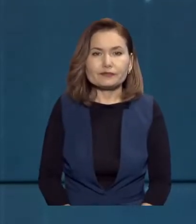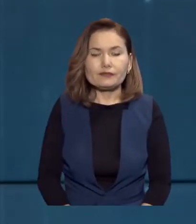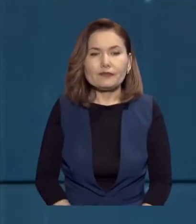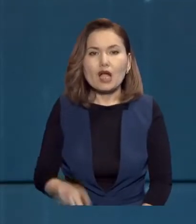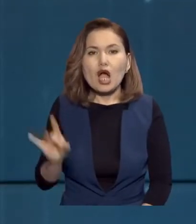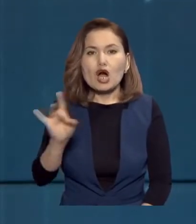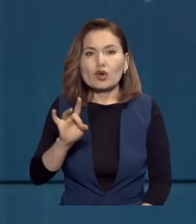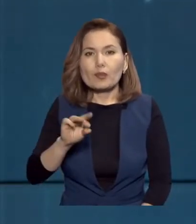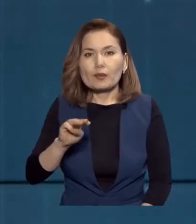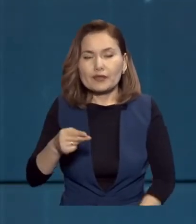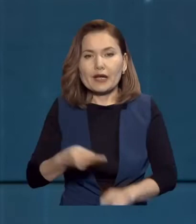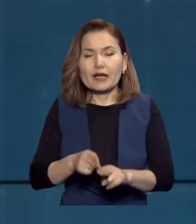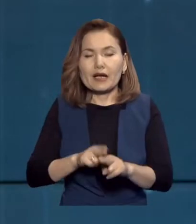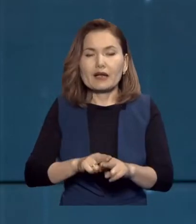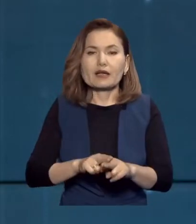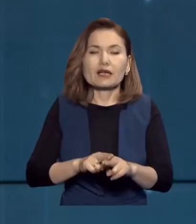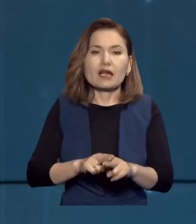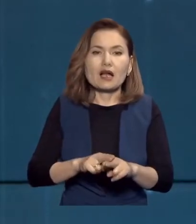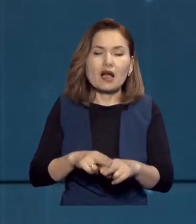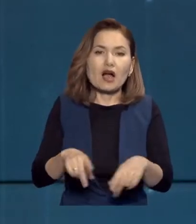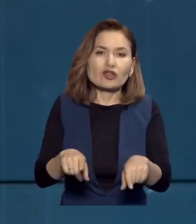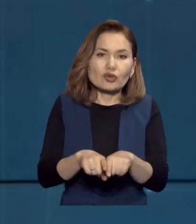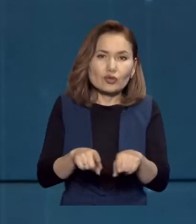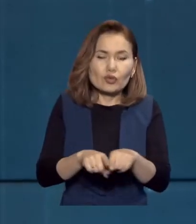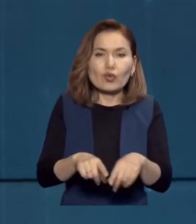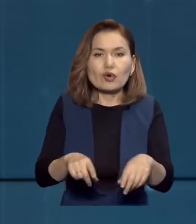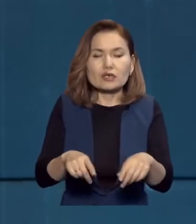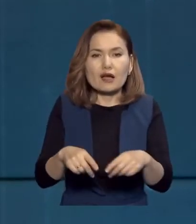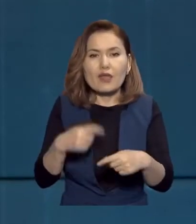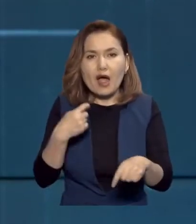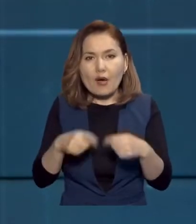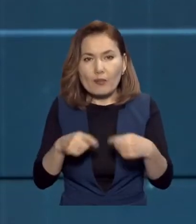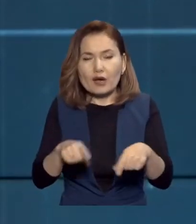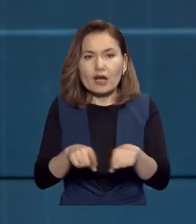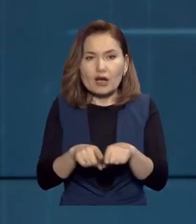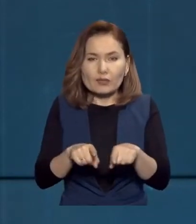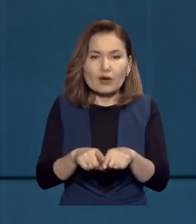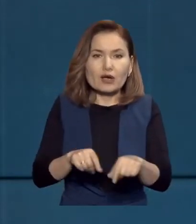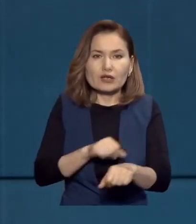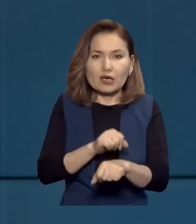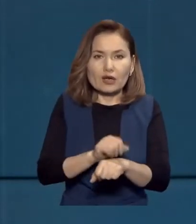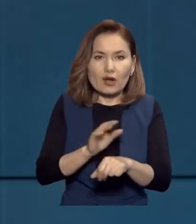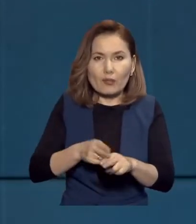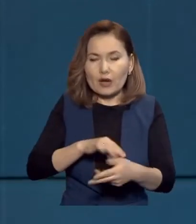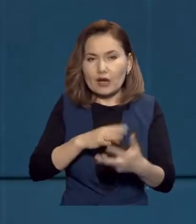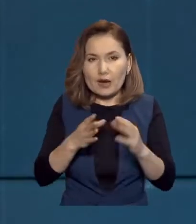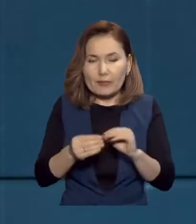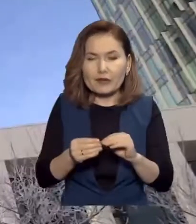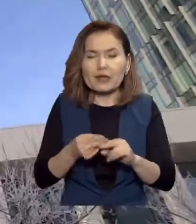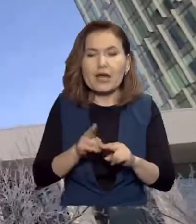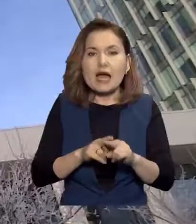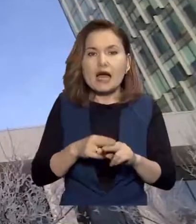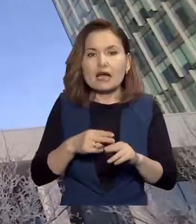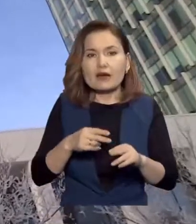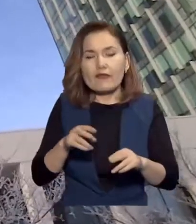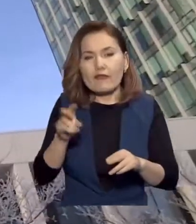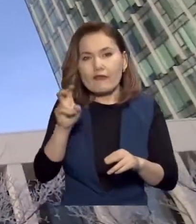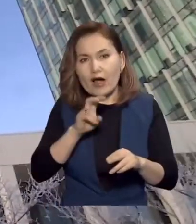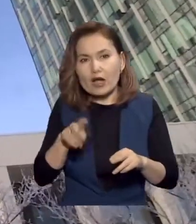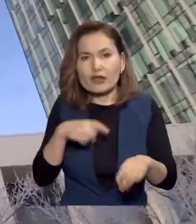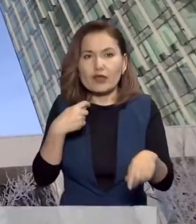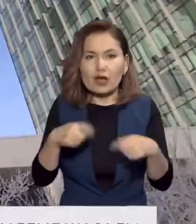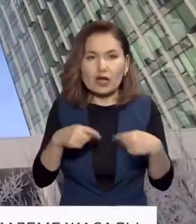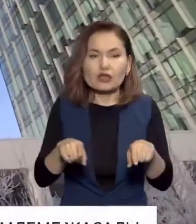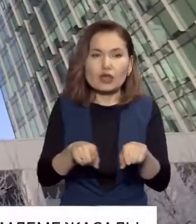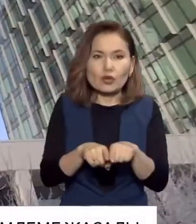Рубльдің теңгеге әсерін азайту үшін Ұлттық банк валюталық интервенциялар жасауға мүдделі. Интервенциялардың көлемі мен жиілігі ішкі